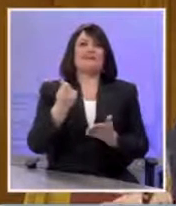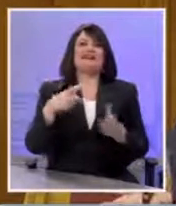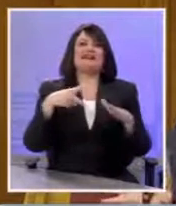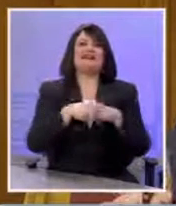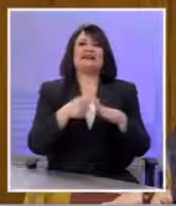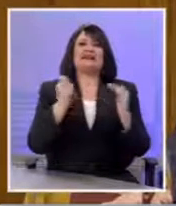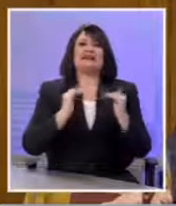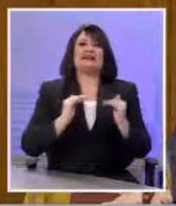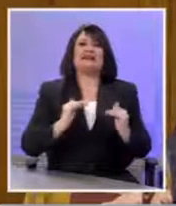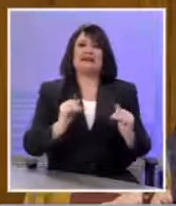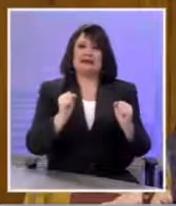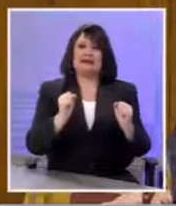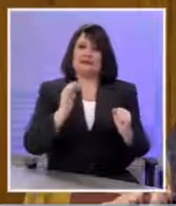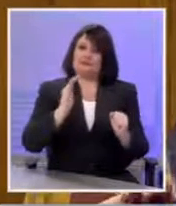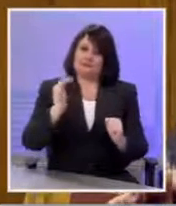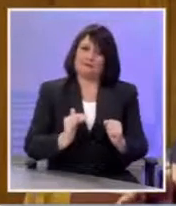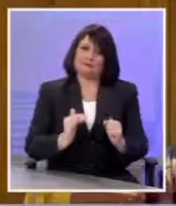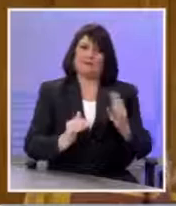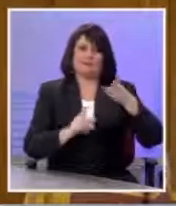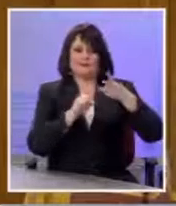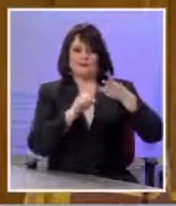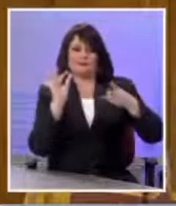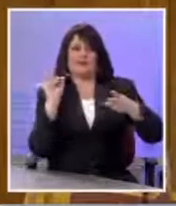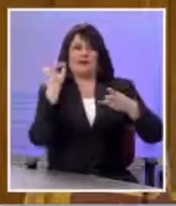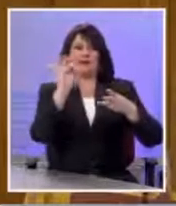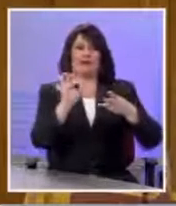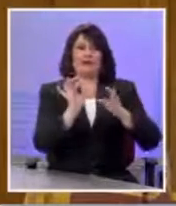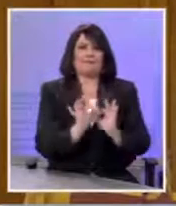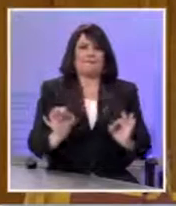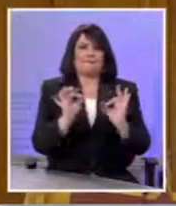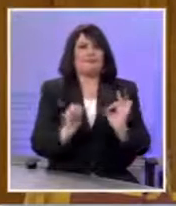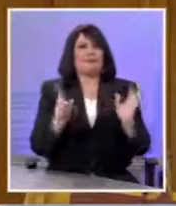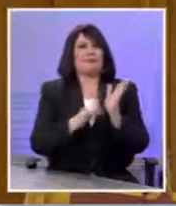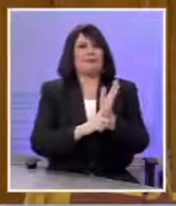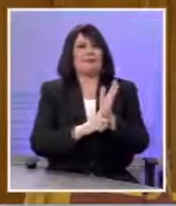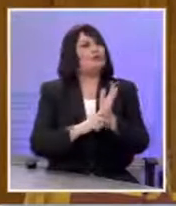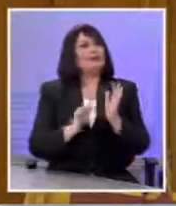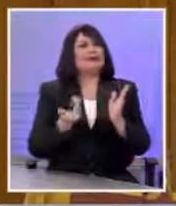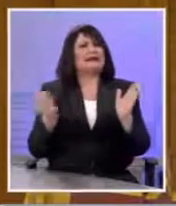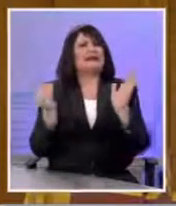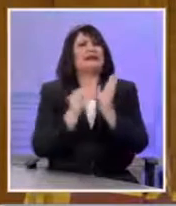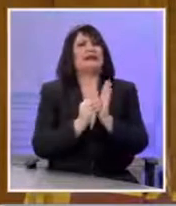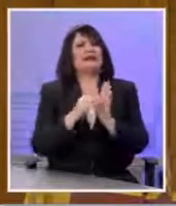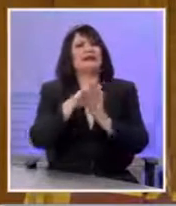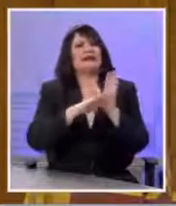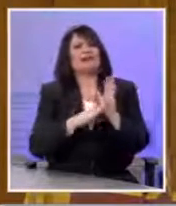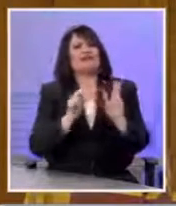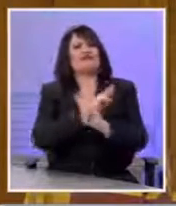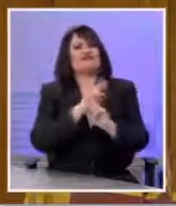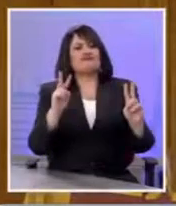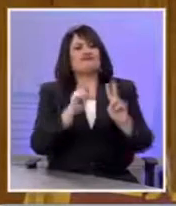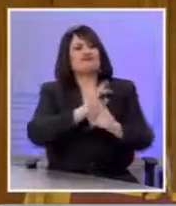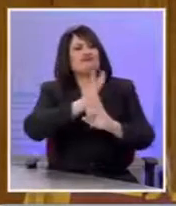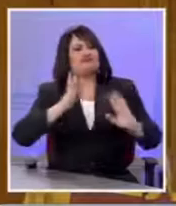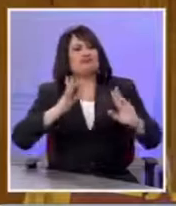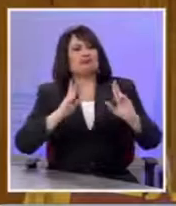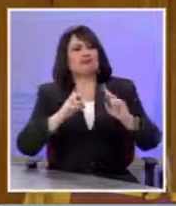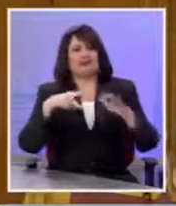σίγμα. Τρίτος στόχος μας είναι η προετοιμασία ενός νόμου που θα εισάγει ένα σύστημα διάβγειας στις